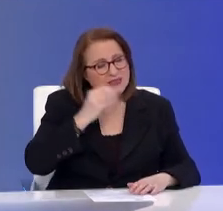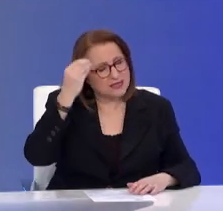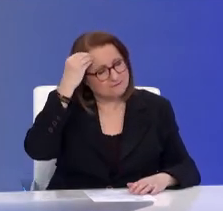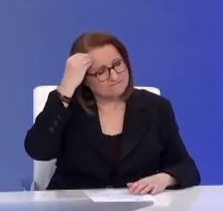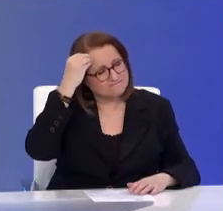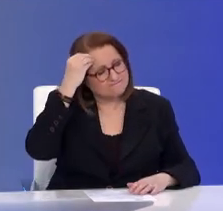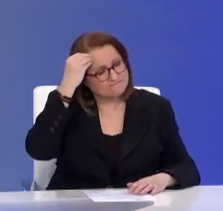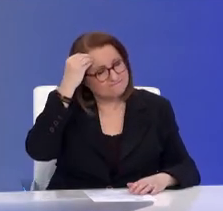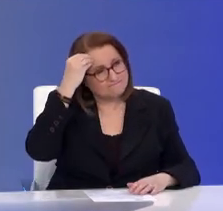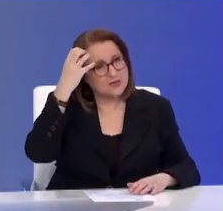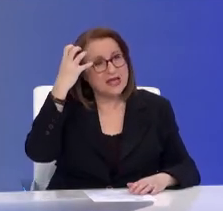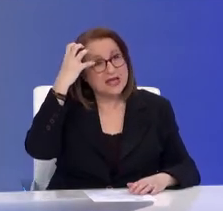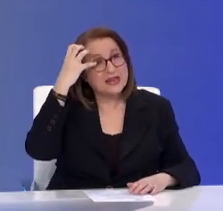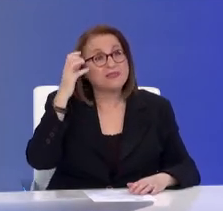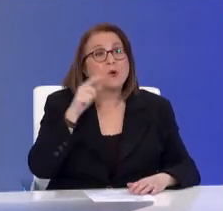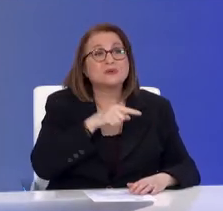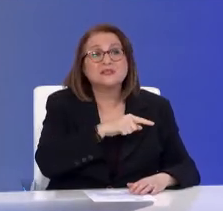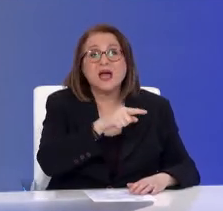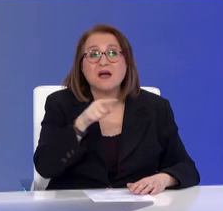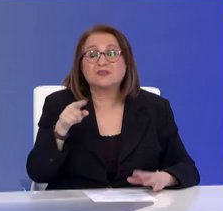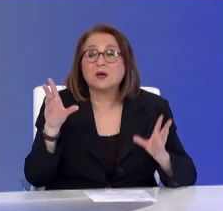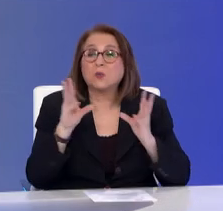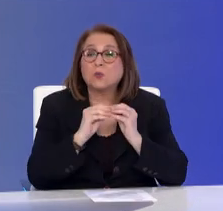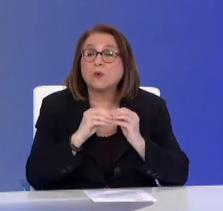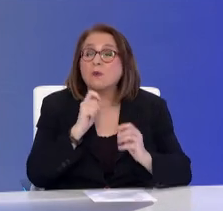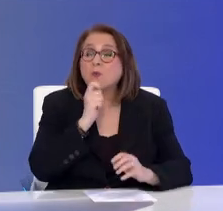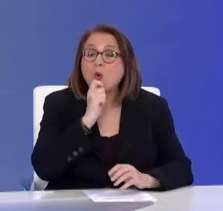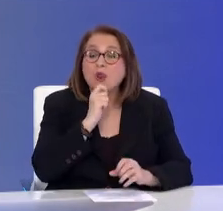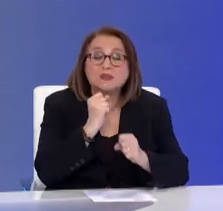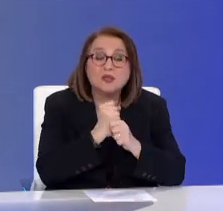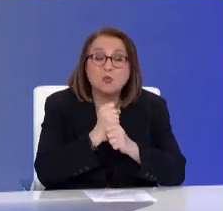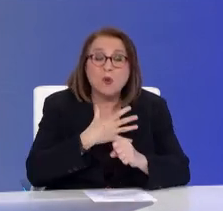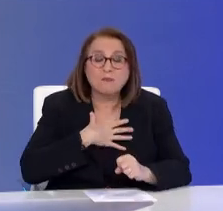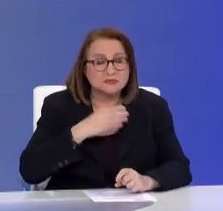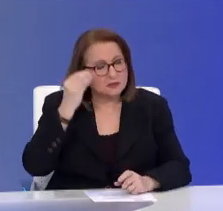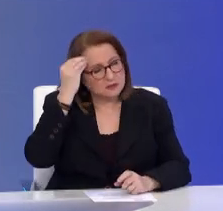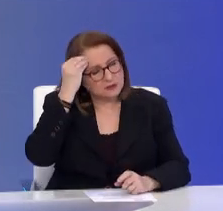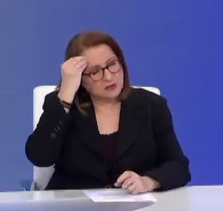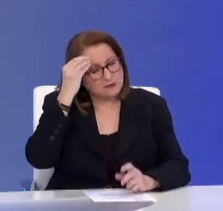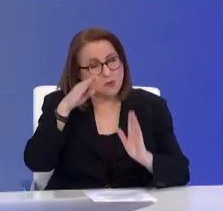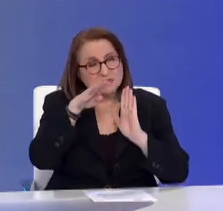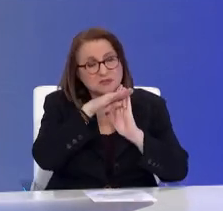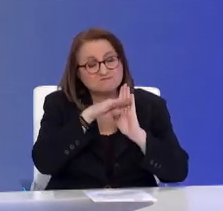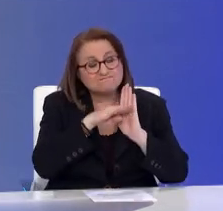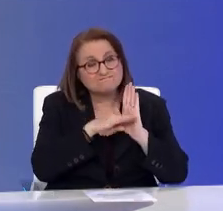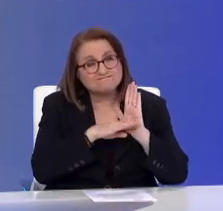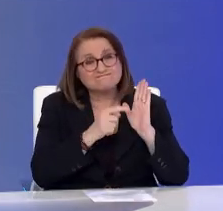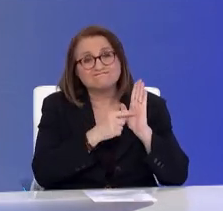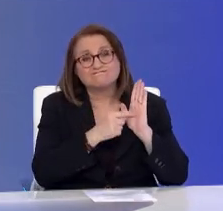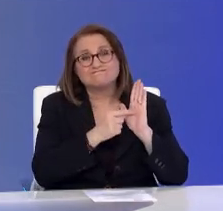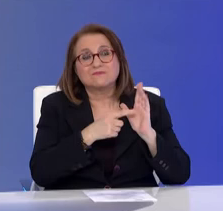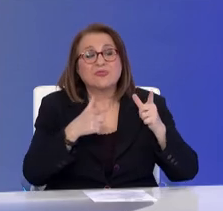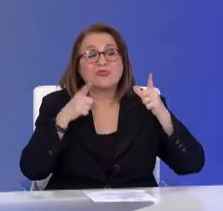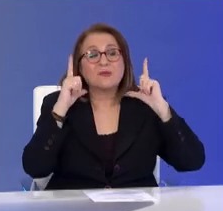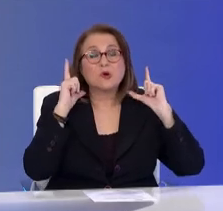ασχολούμαστε με την εξωτερική πολιτική, αλλά και την πολιτική γενικότερα. Οι αξίες της